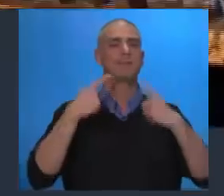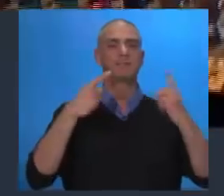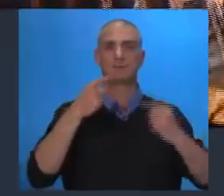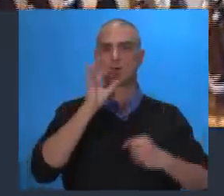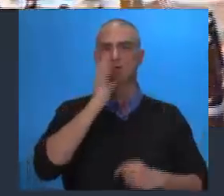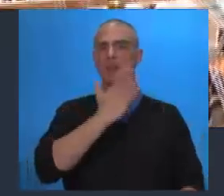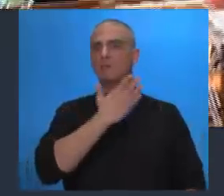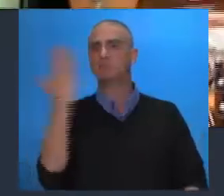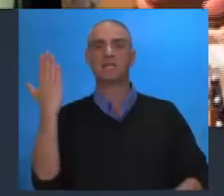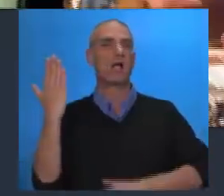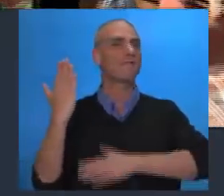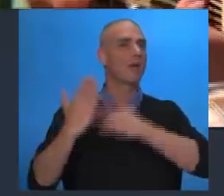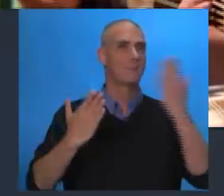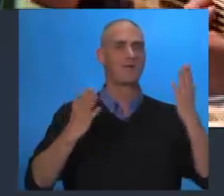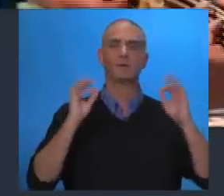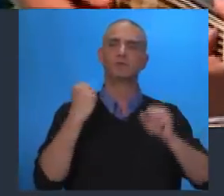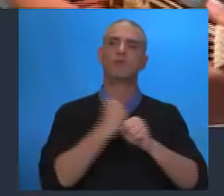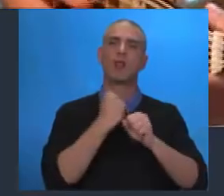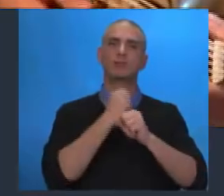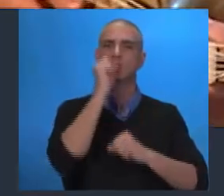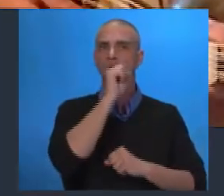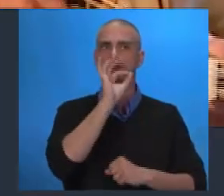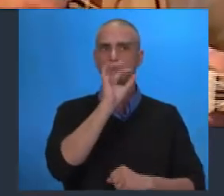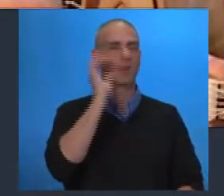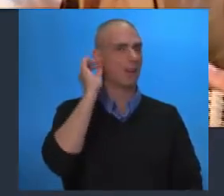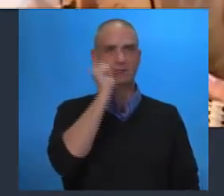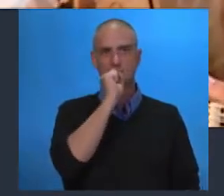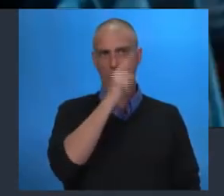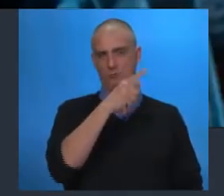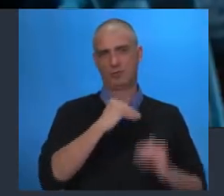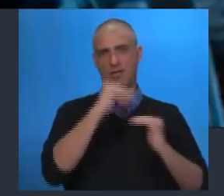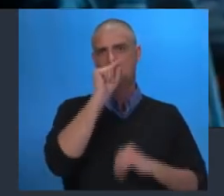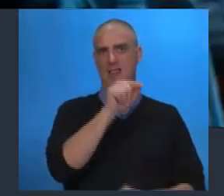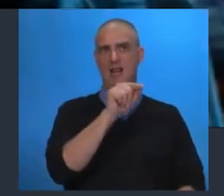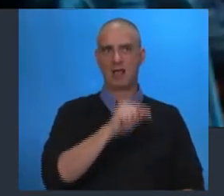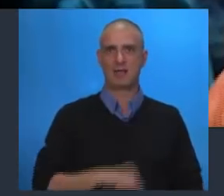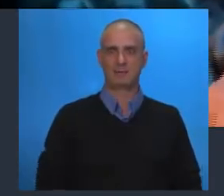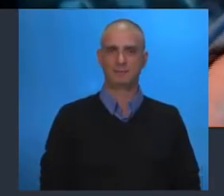מזרח ומערב כדי לבצע שירים של הזמרות שגדלה עליהן.